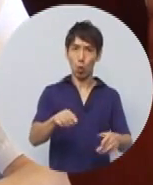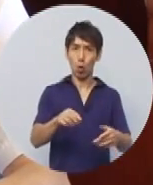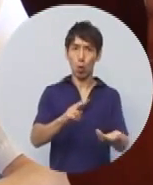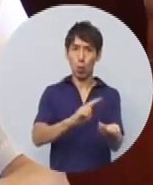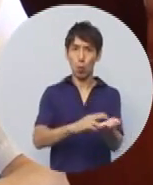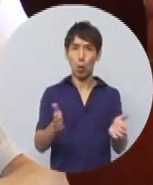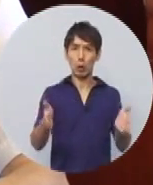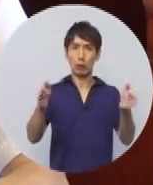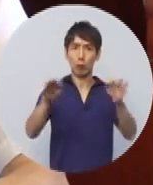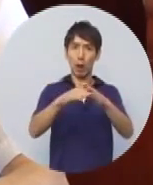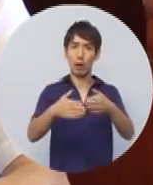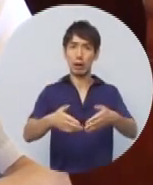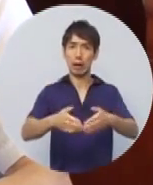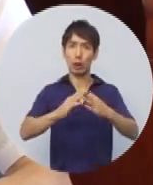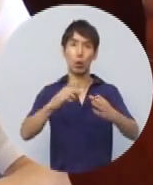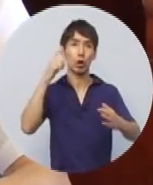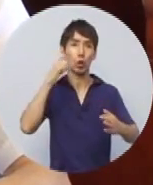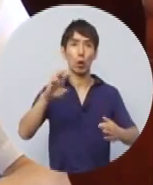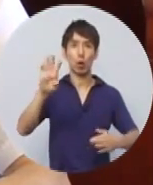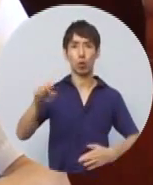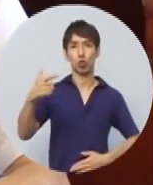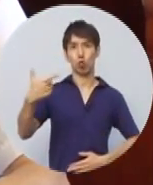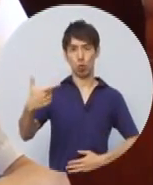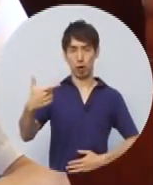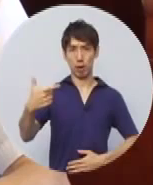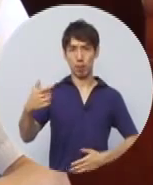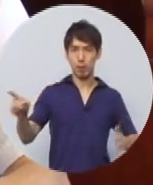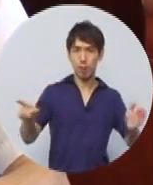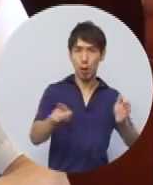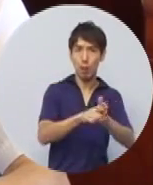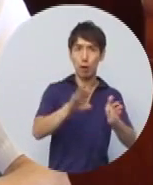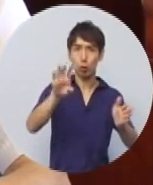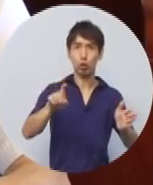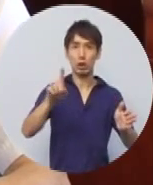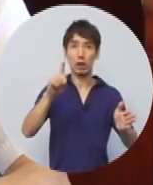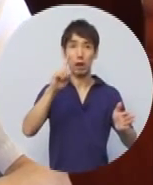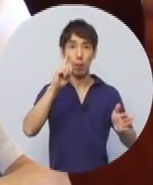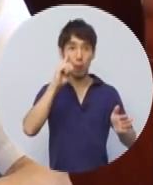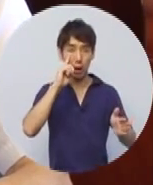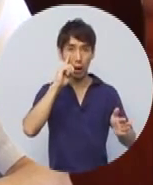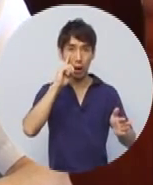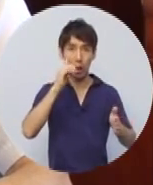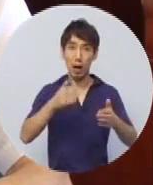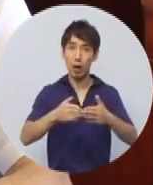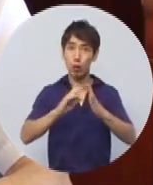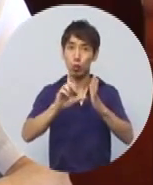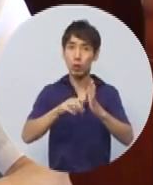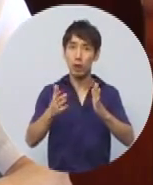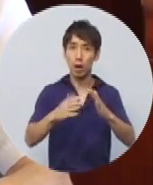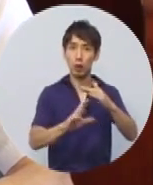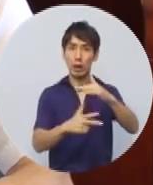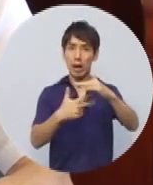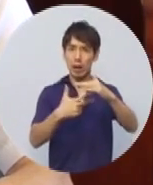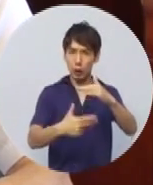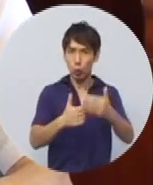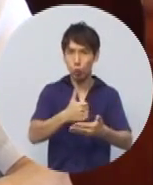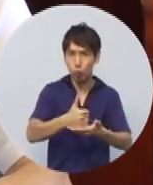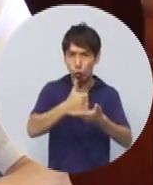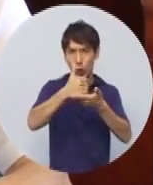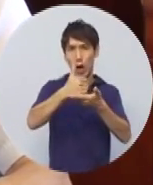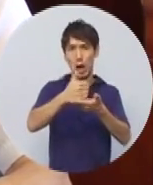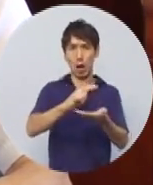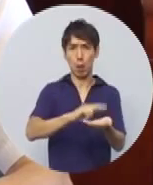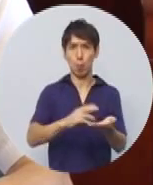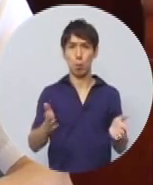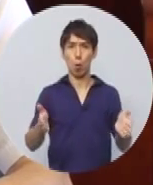開設が、まあ、昭和46年で、まあ、今41年目になるんですけれども、開設当初から地域の基幹病院という形